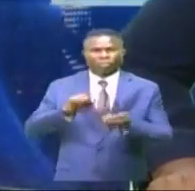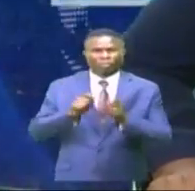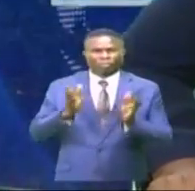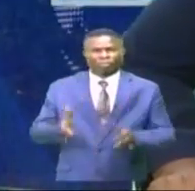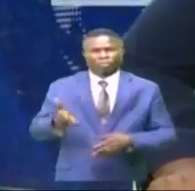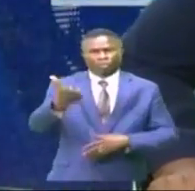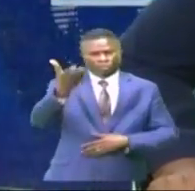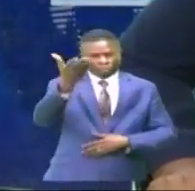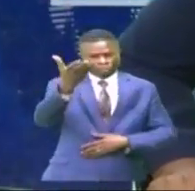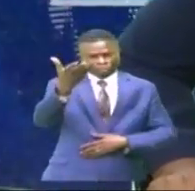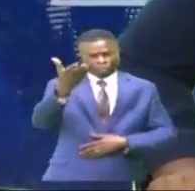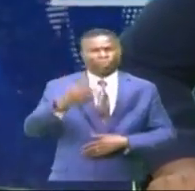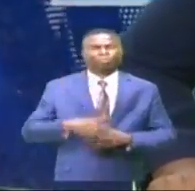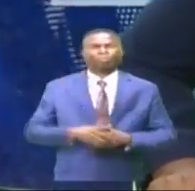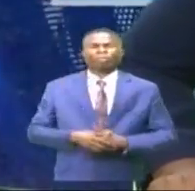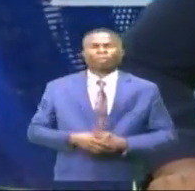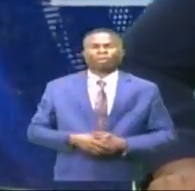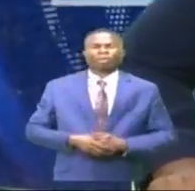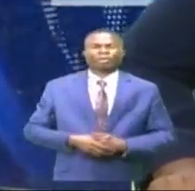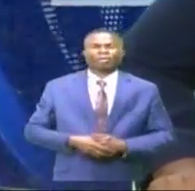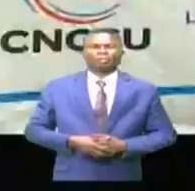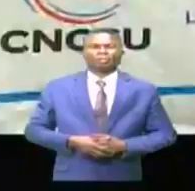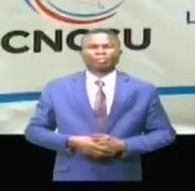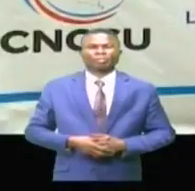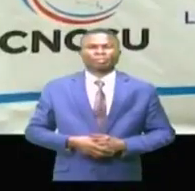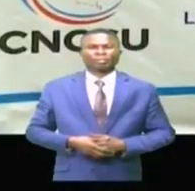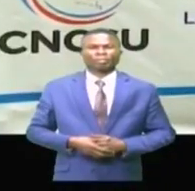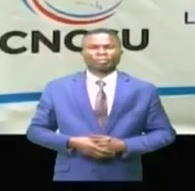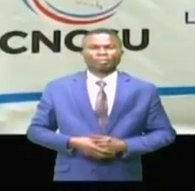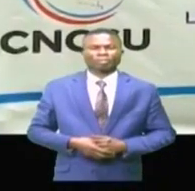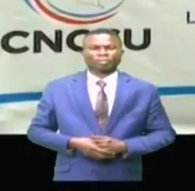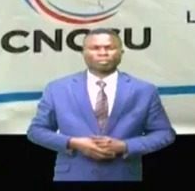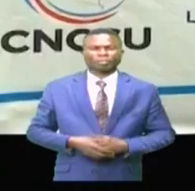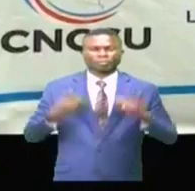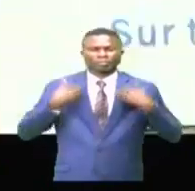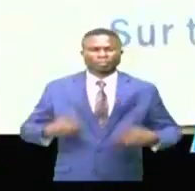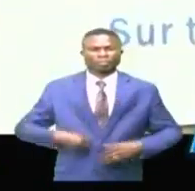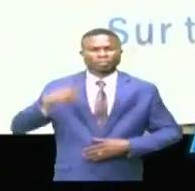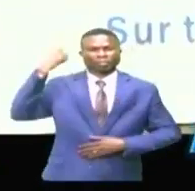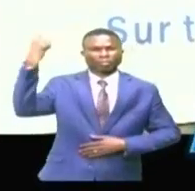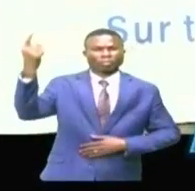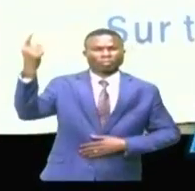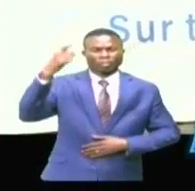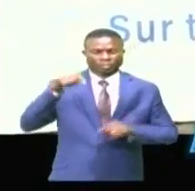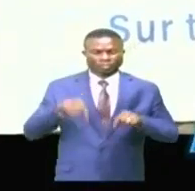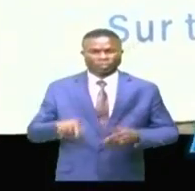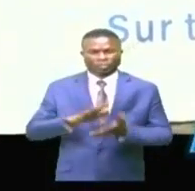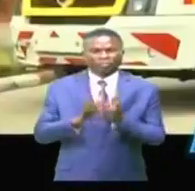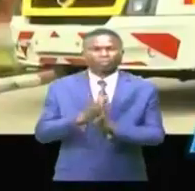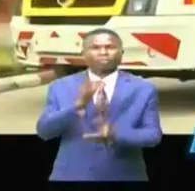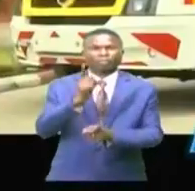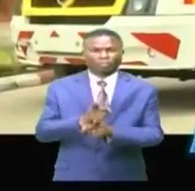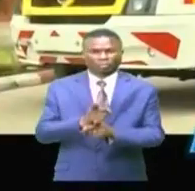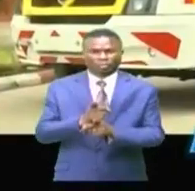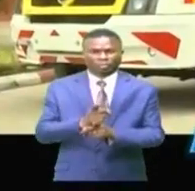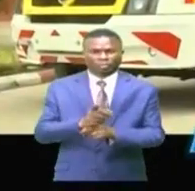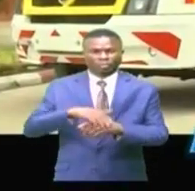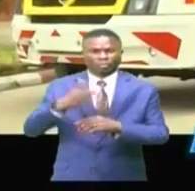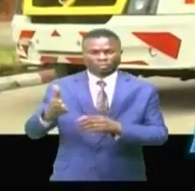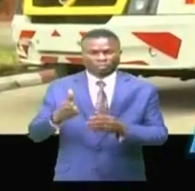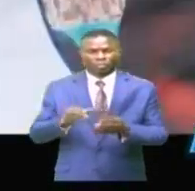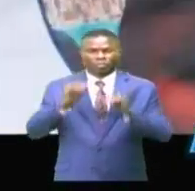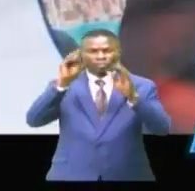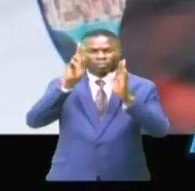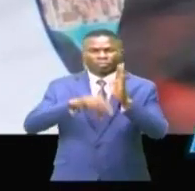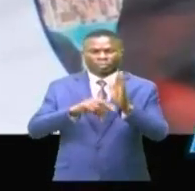qui va enlever bienvenue Kabamba et Mika ouverture santé universelle c'est désormais effectif après la gratuité de